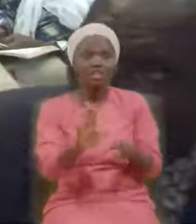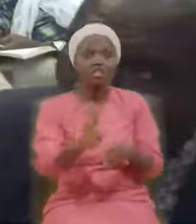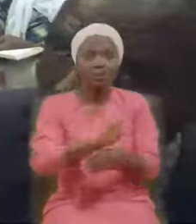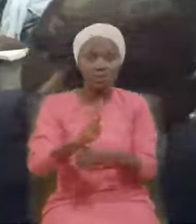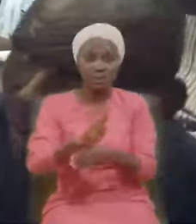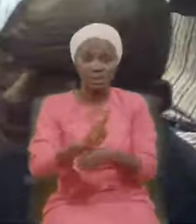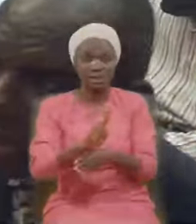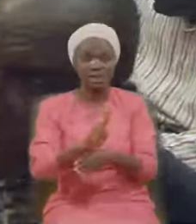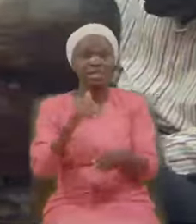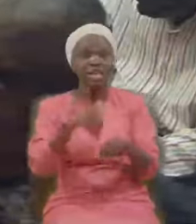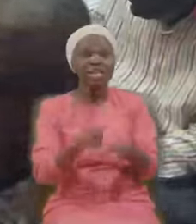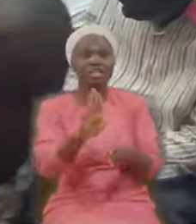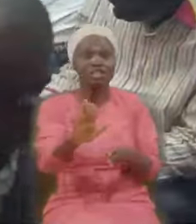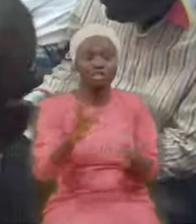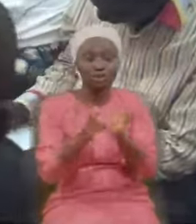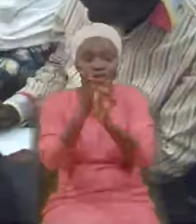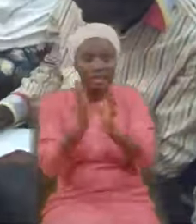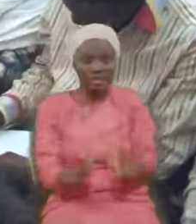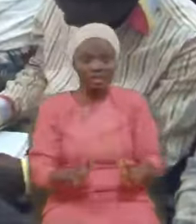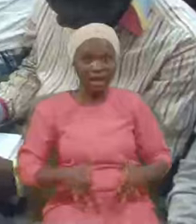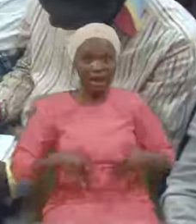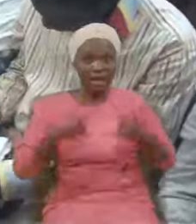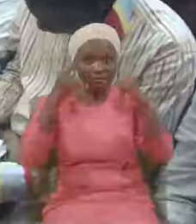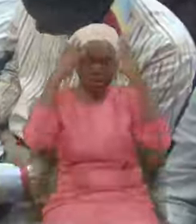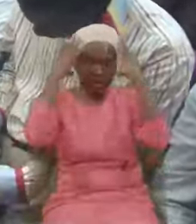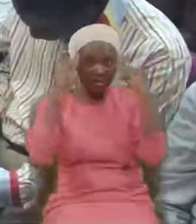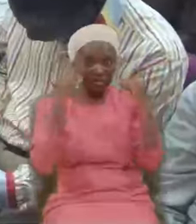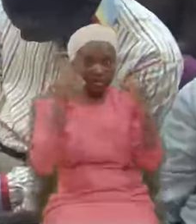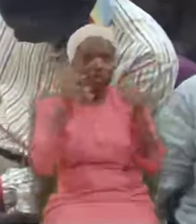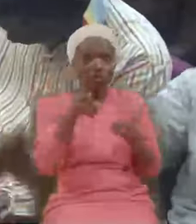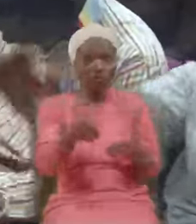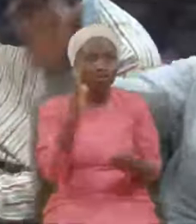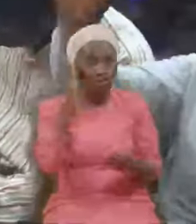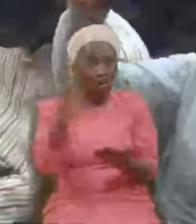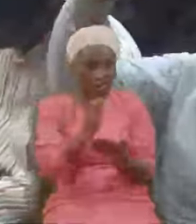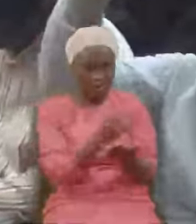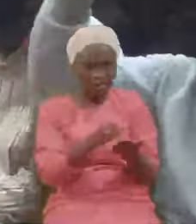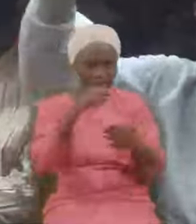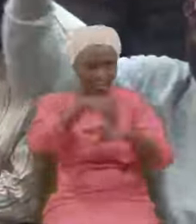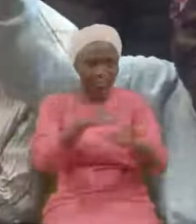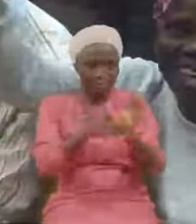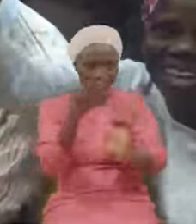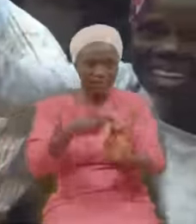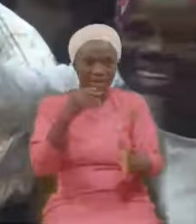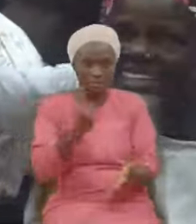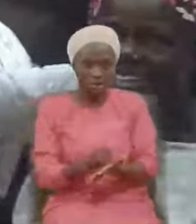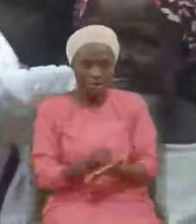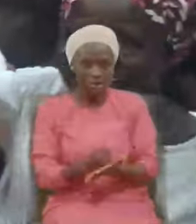famille, dans vos affaires, dans vos expériences chrétiennes, vous allez tout récupérer ce